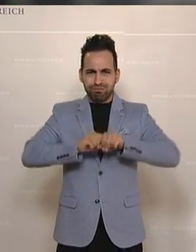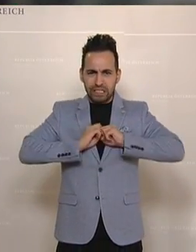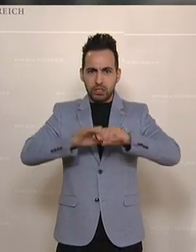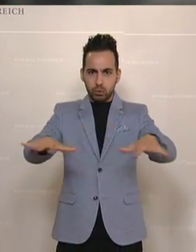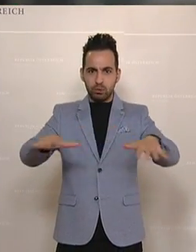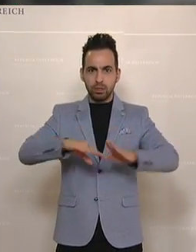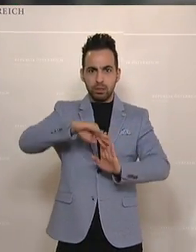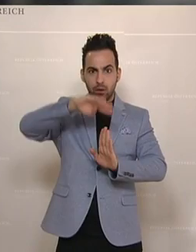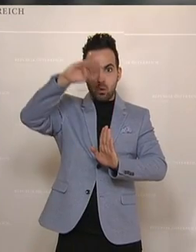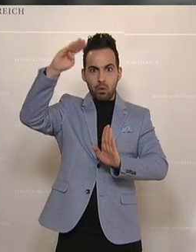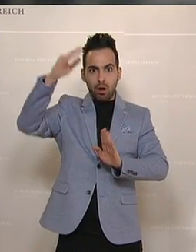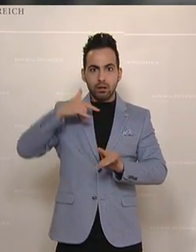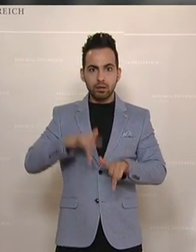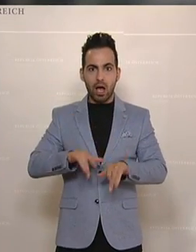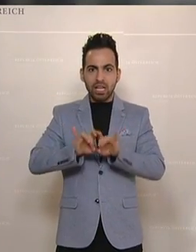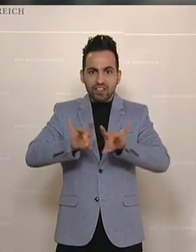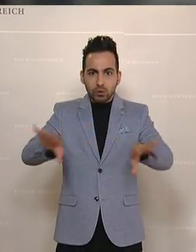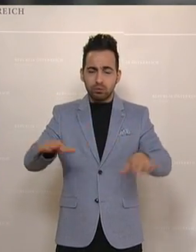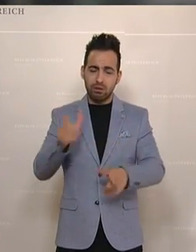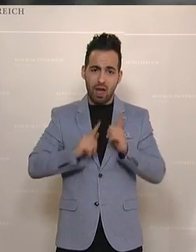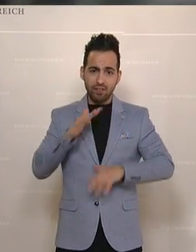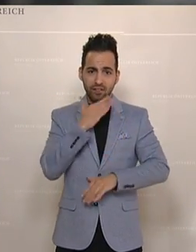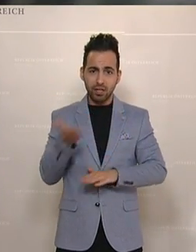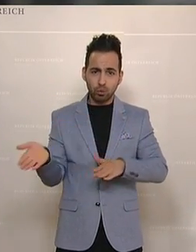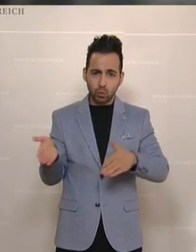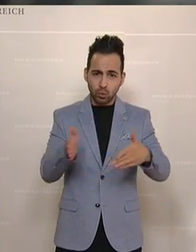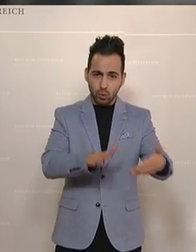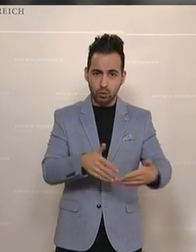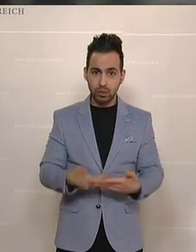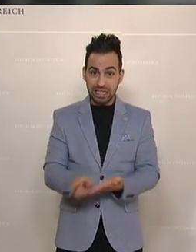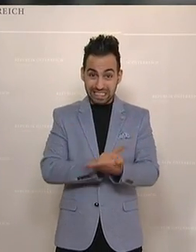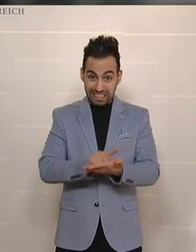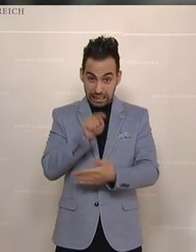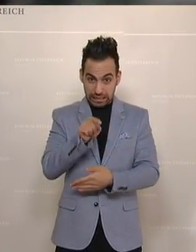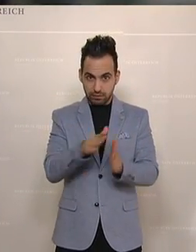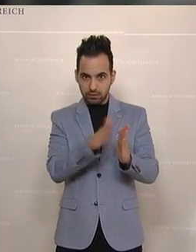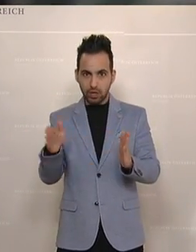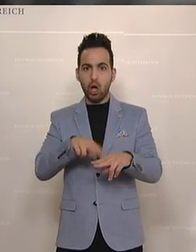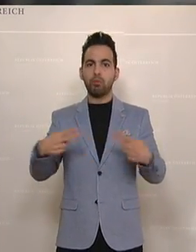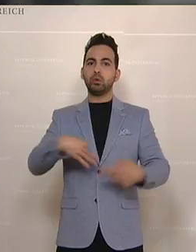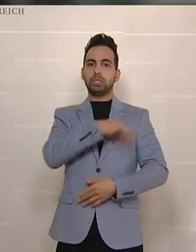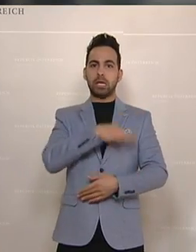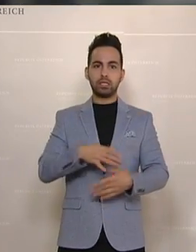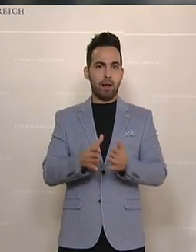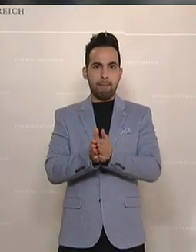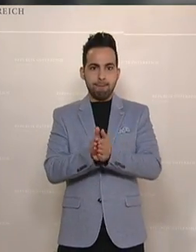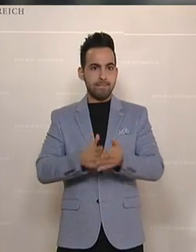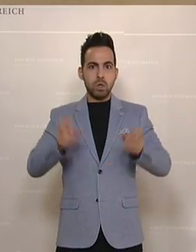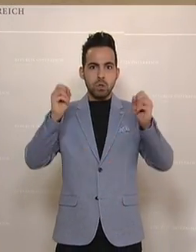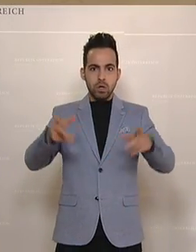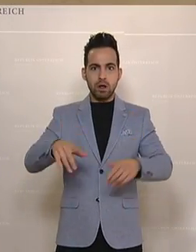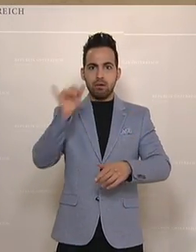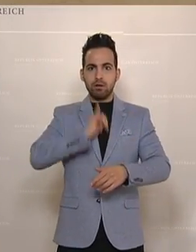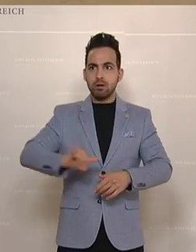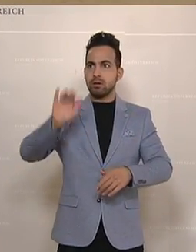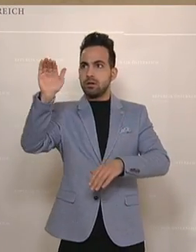die furchtbarerweise zu sehr, sehr vielen Toten geführt hat. Und genau in der Zeit ist der Bundeskanzler durch das Weltgeschehen gereist und hat da